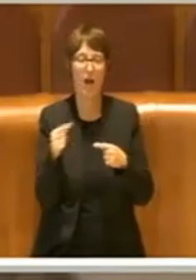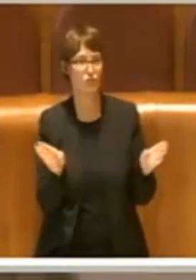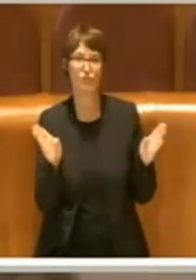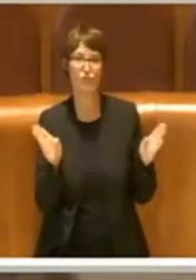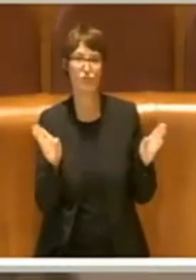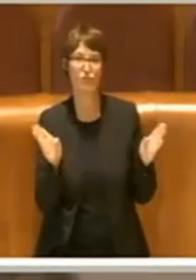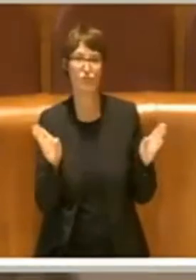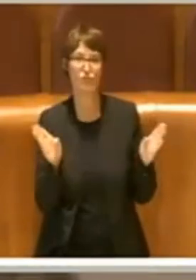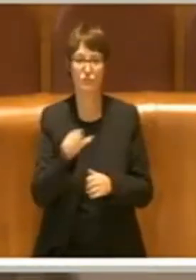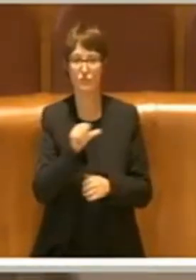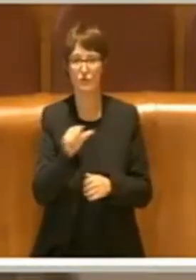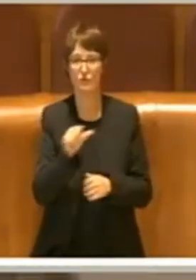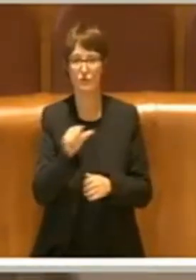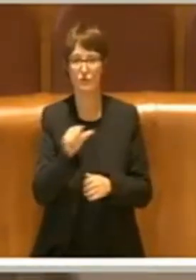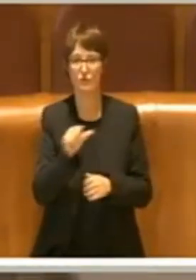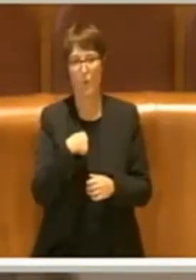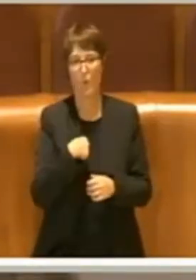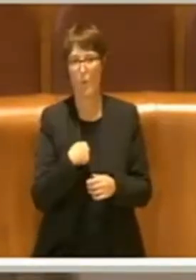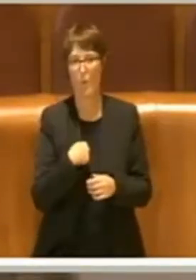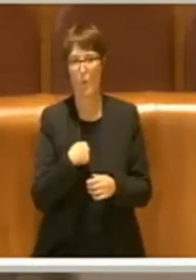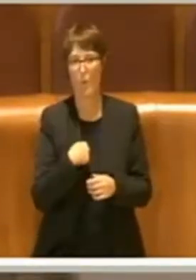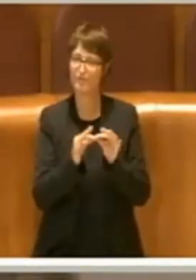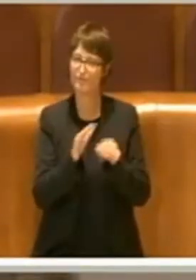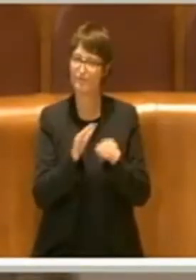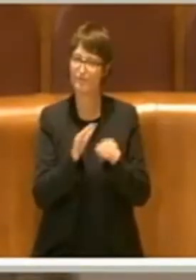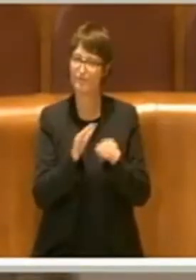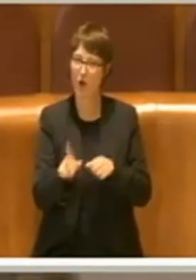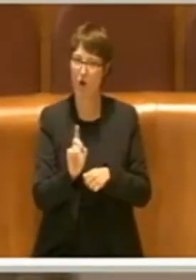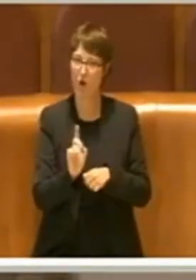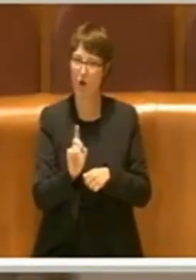Solo su una cosa non sono così d'accordo: quando